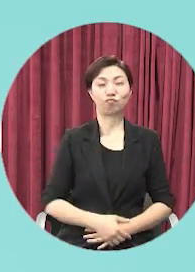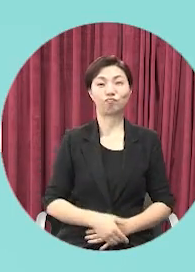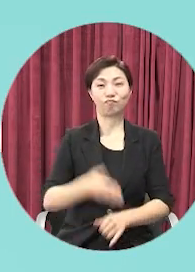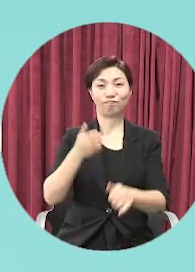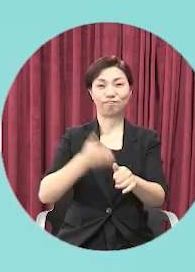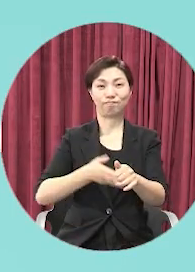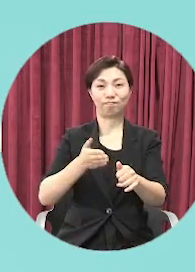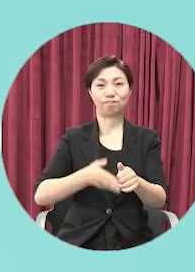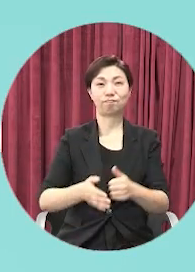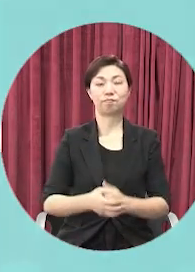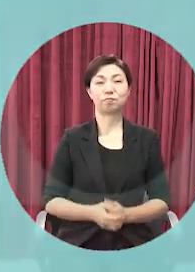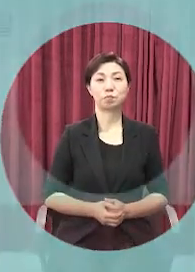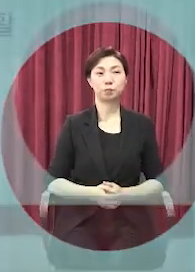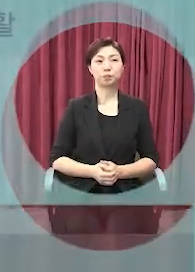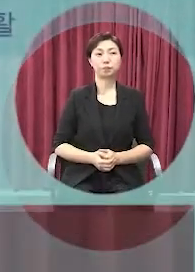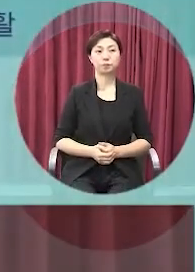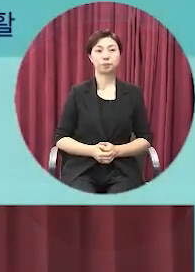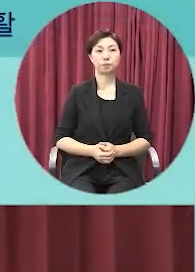고맙겠습니다.